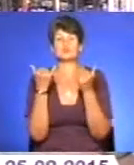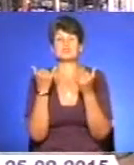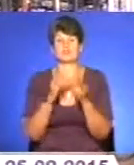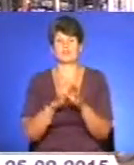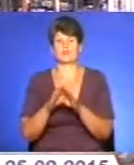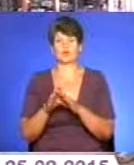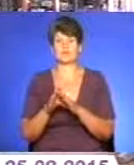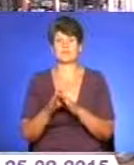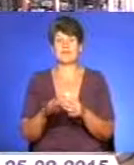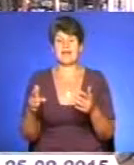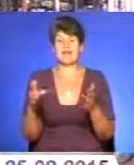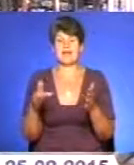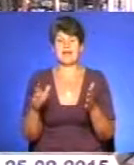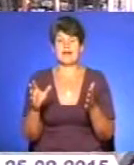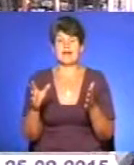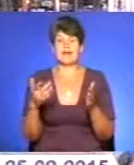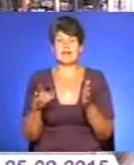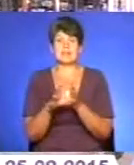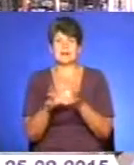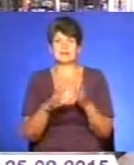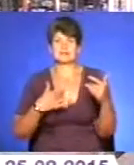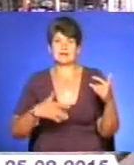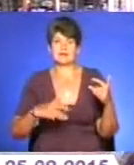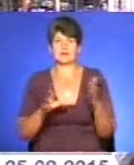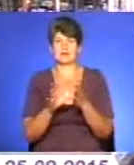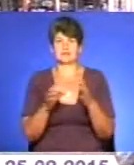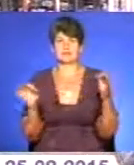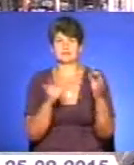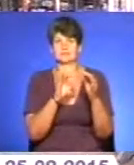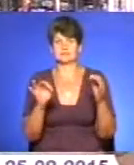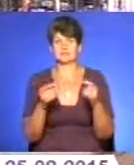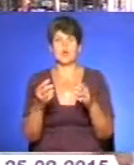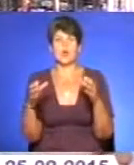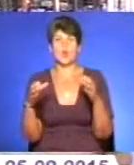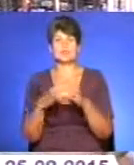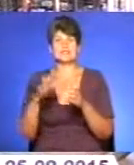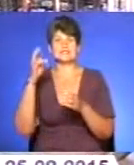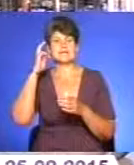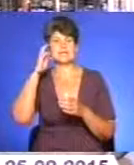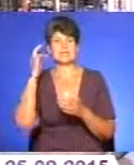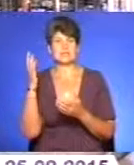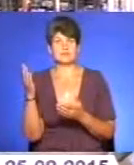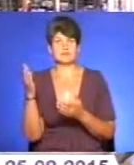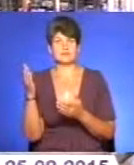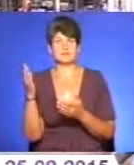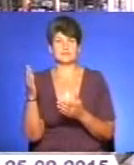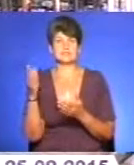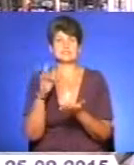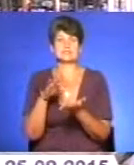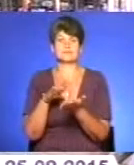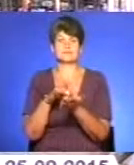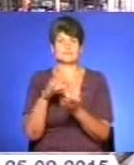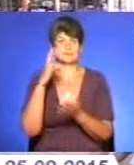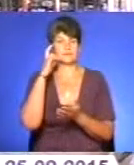з електроскрипкою, електрогітарами і так далі. Це колектив із Київщини, з самого Києва,